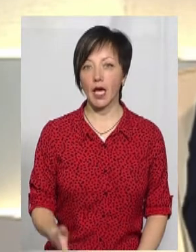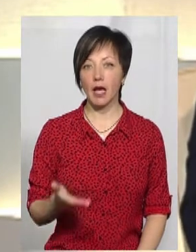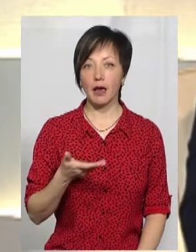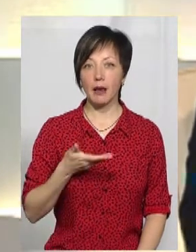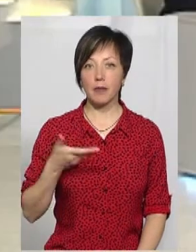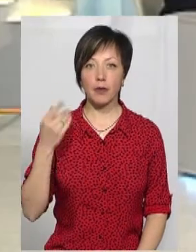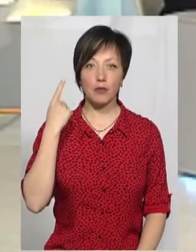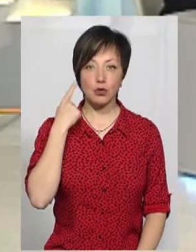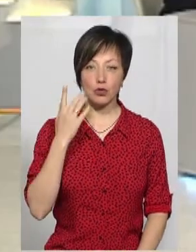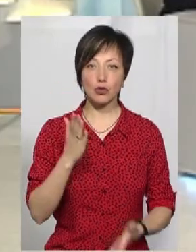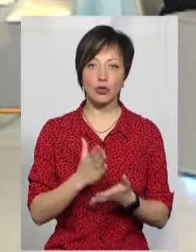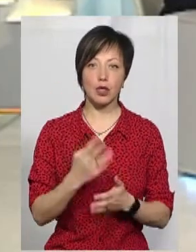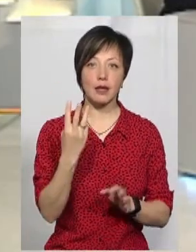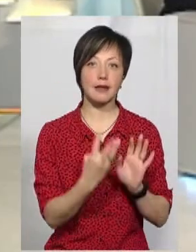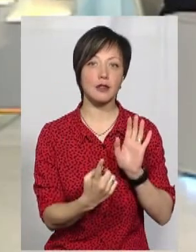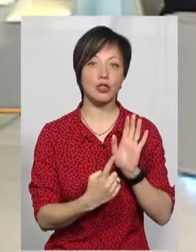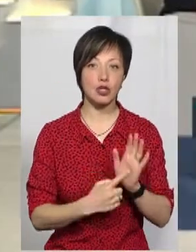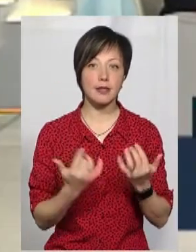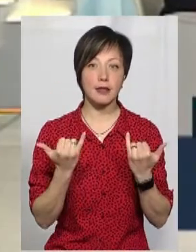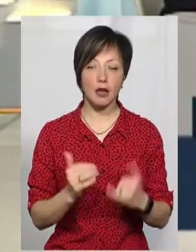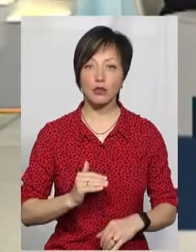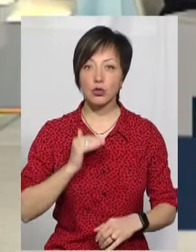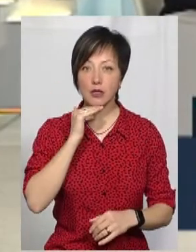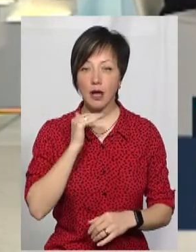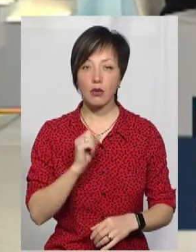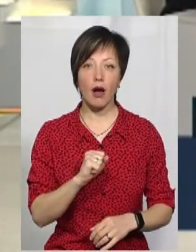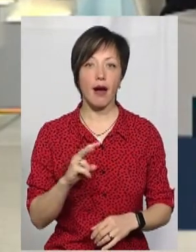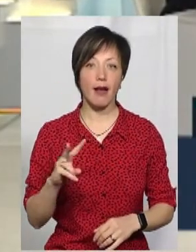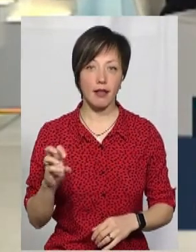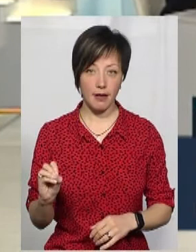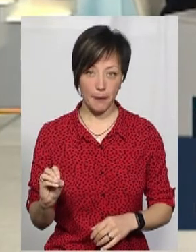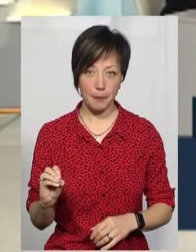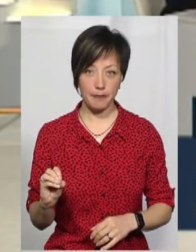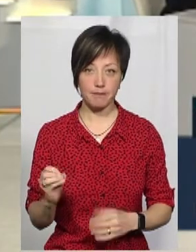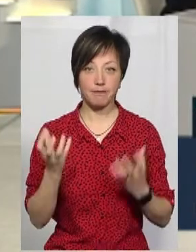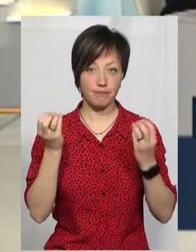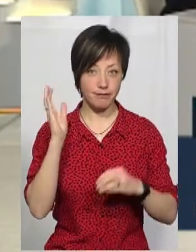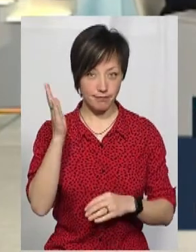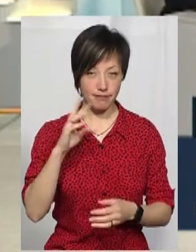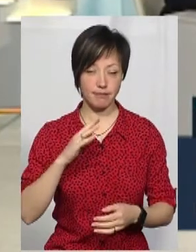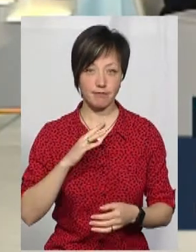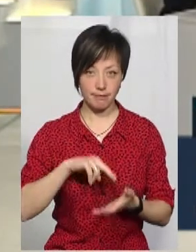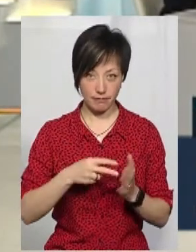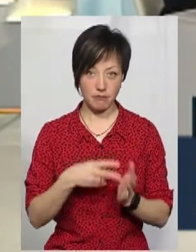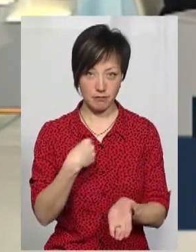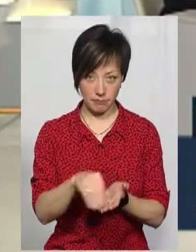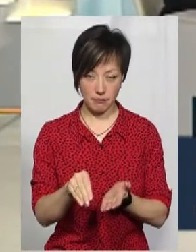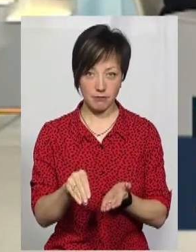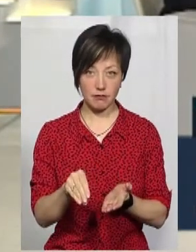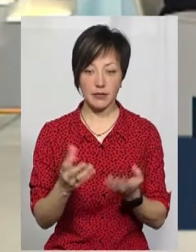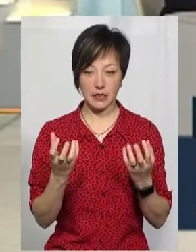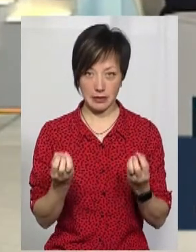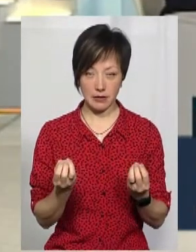Почули, що є 36, і наразі їх достатньо, але ще в планах придбати, чи вже